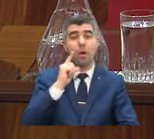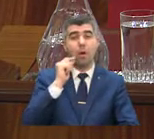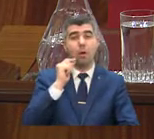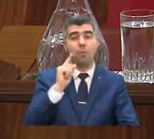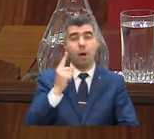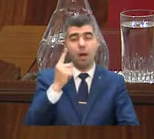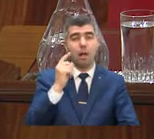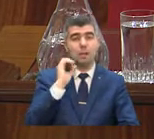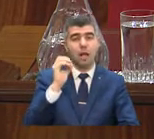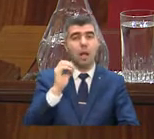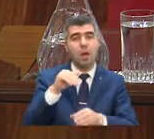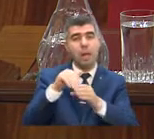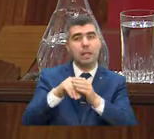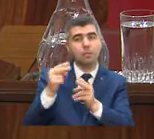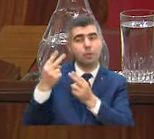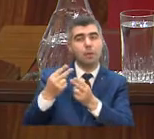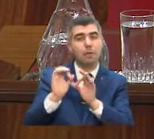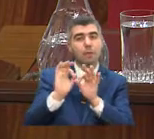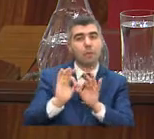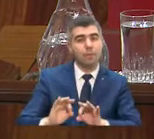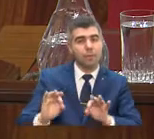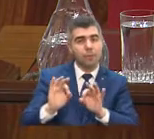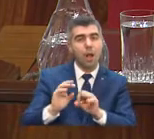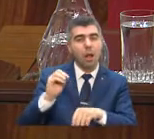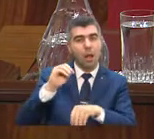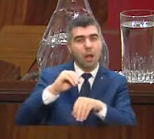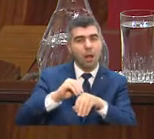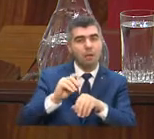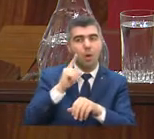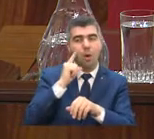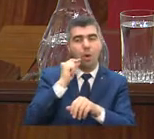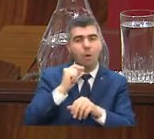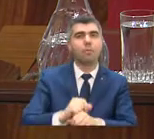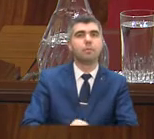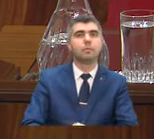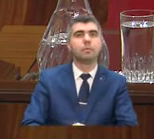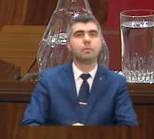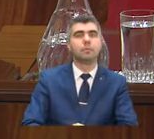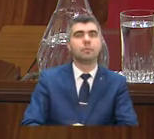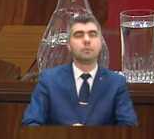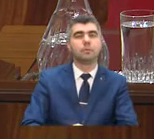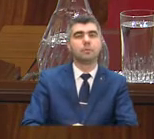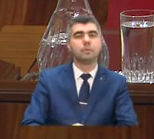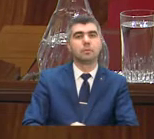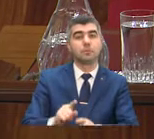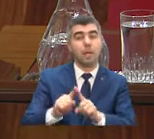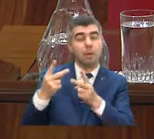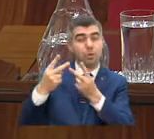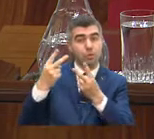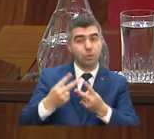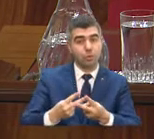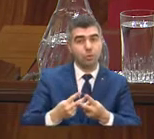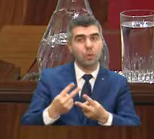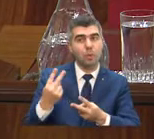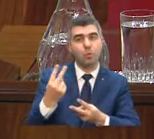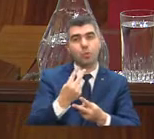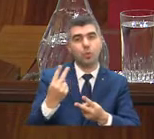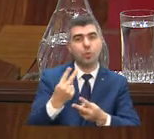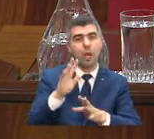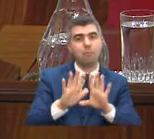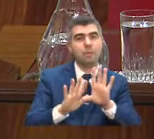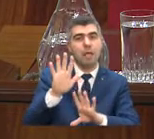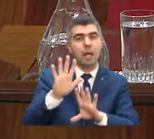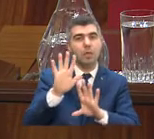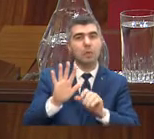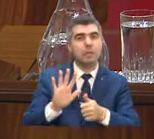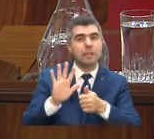نوفمبر 2018، ثم السيد النائب المحترم رشيد البهلول متغيب عن جلستي 15 و16